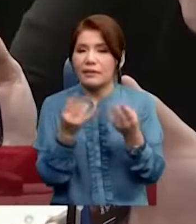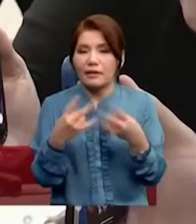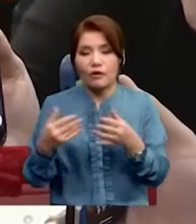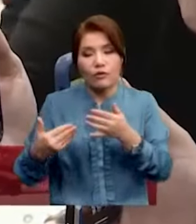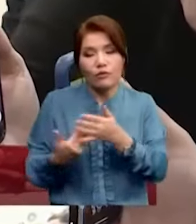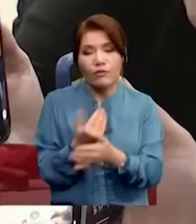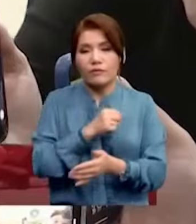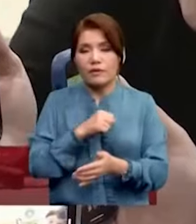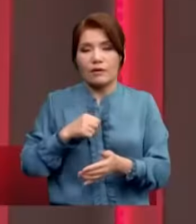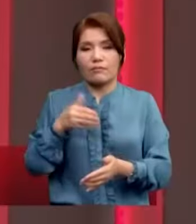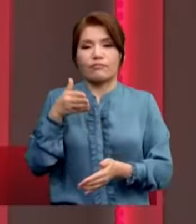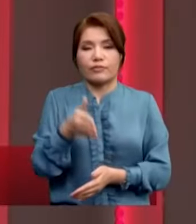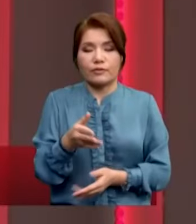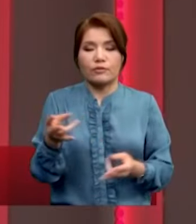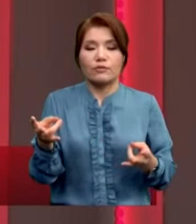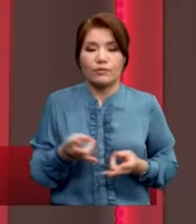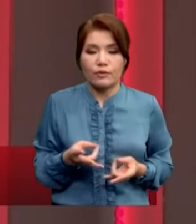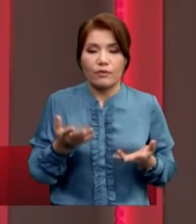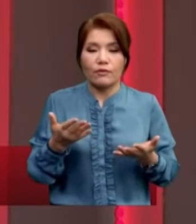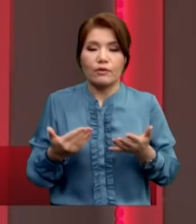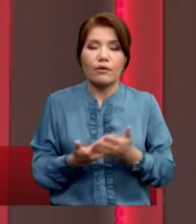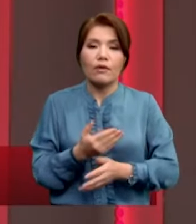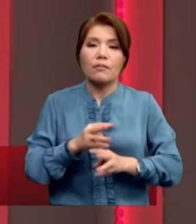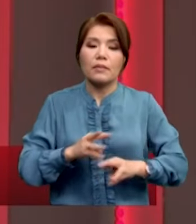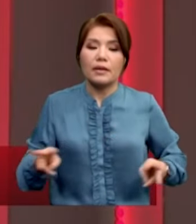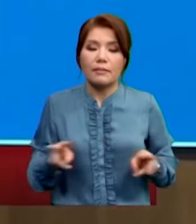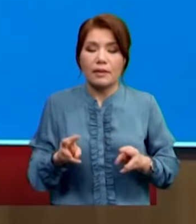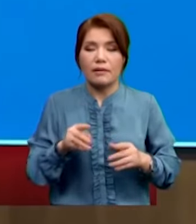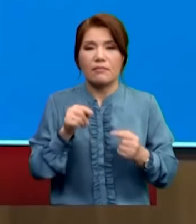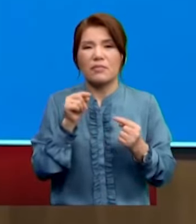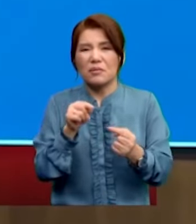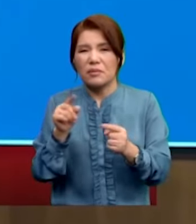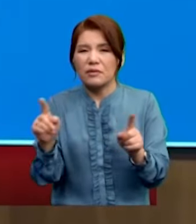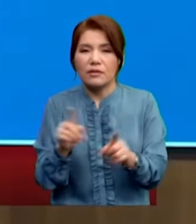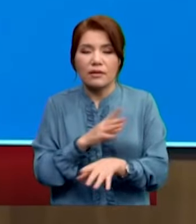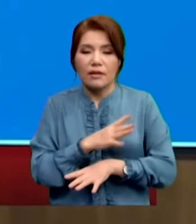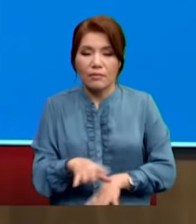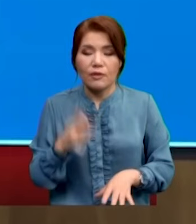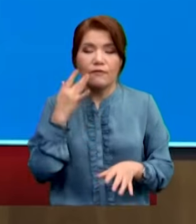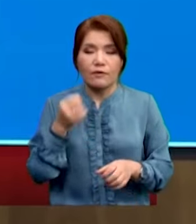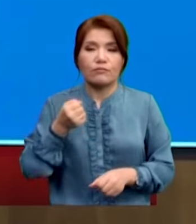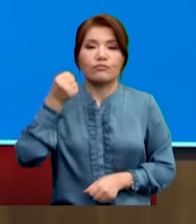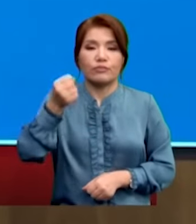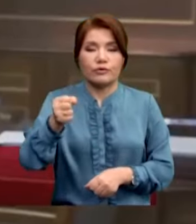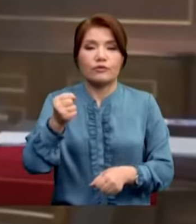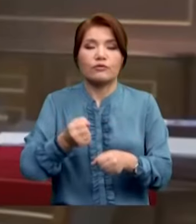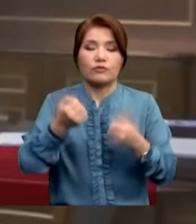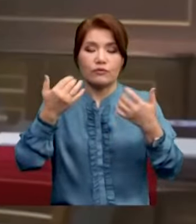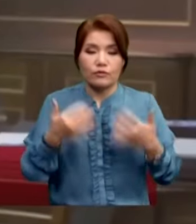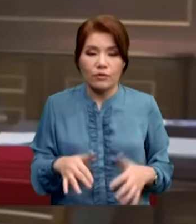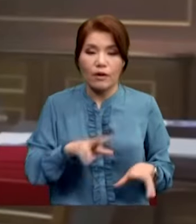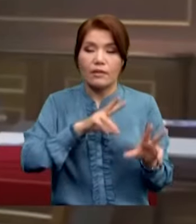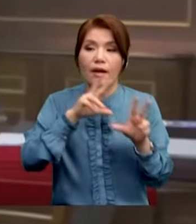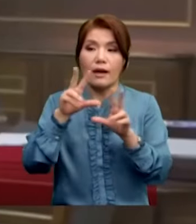проявлять инициативу, брать на себя ответственность. Как бы новому премьеру не противились, Бектенов у поста. Поручение президента он